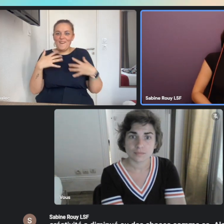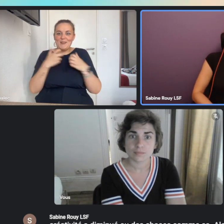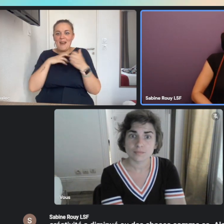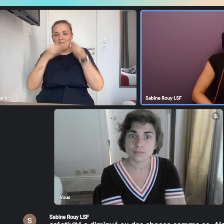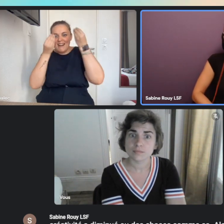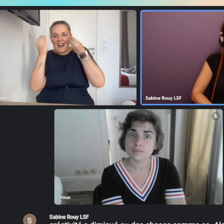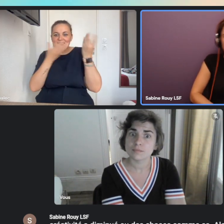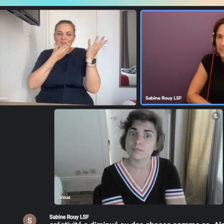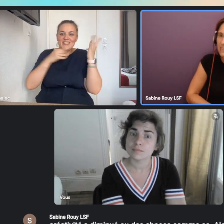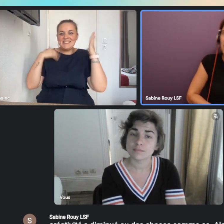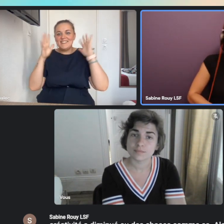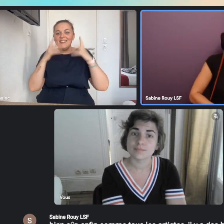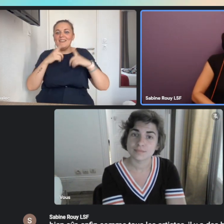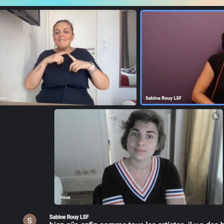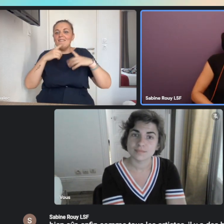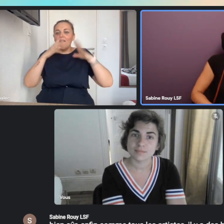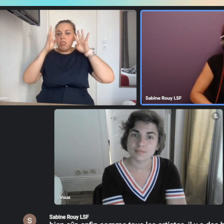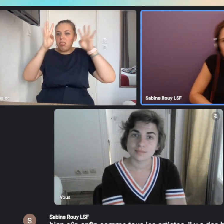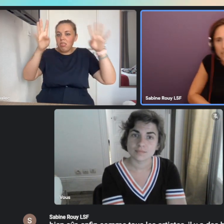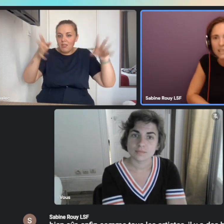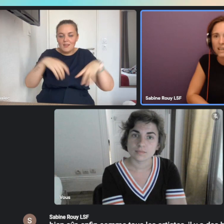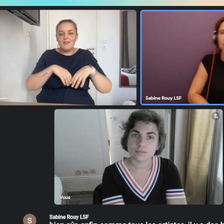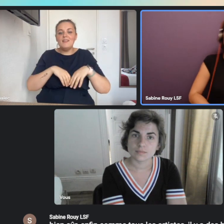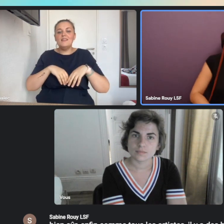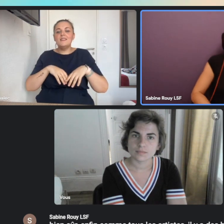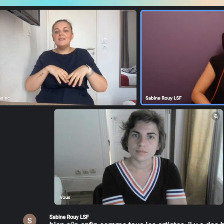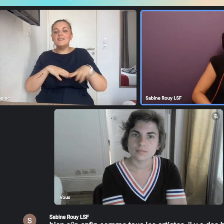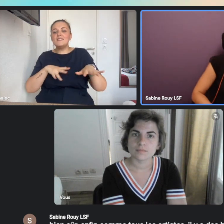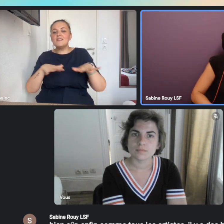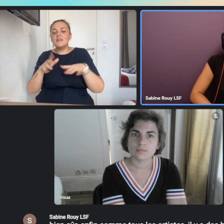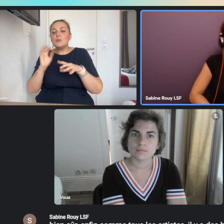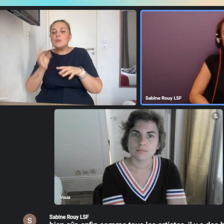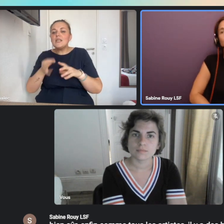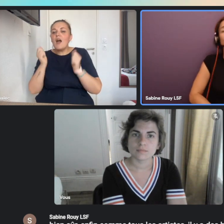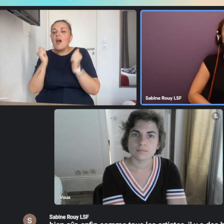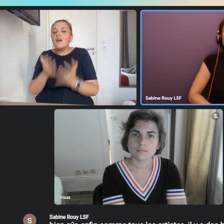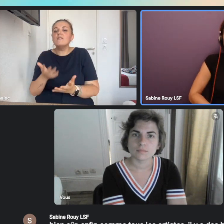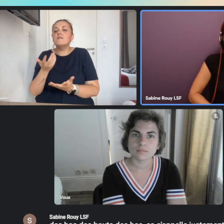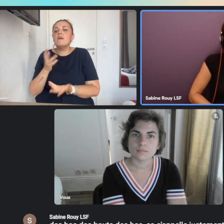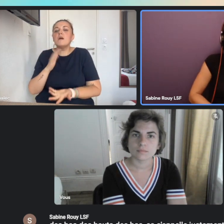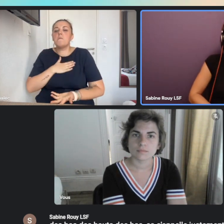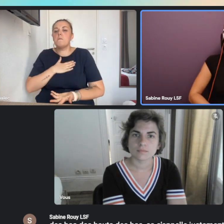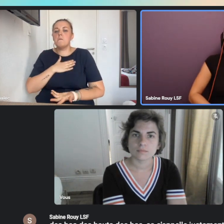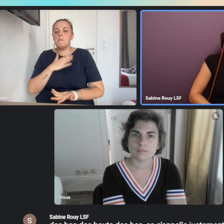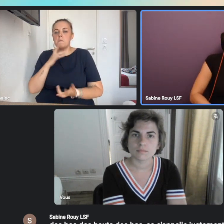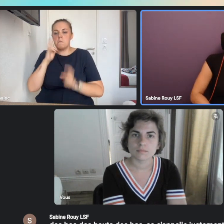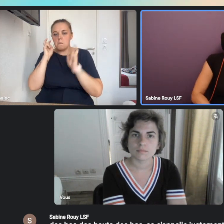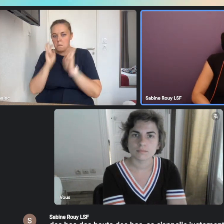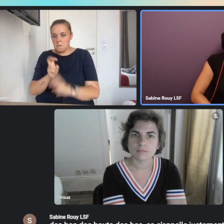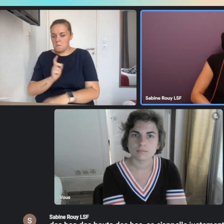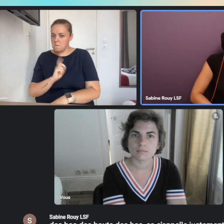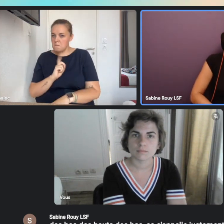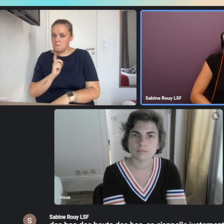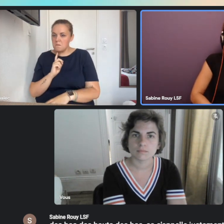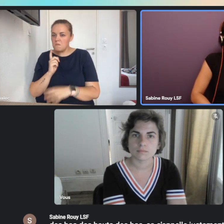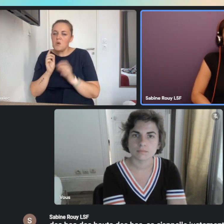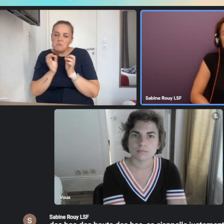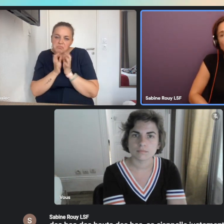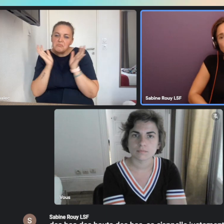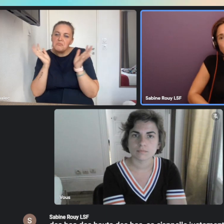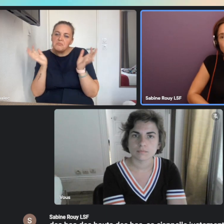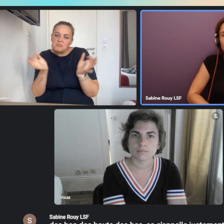«Ah tiens, oui, j'ai plein d'idées, je vais faire un joli maquillage, je vais faire, plein de choses», et ça arrive que, bah,